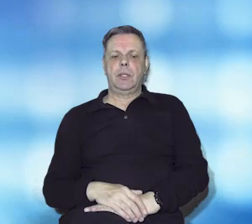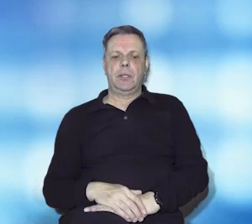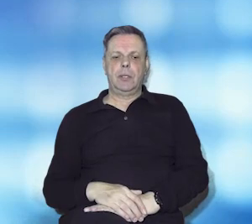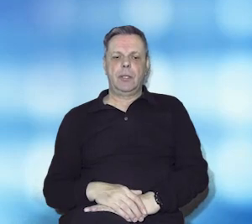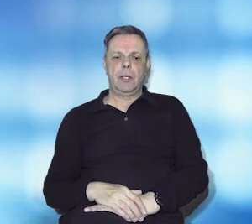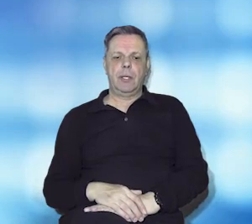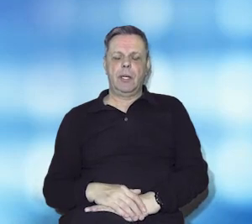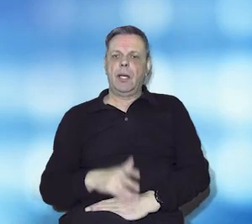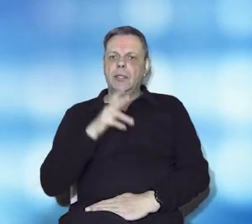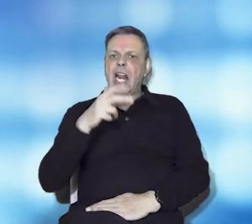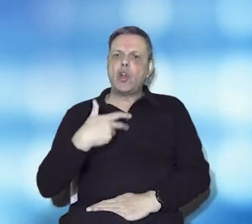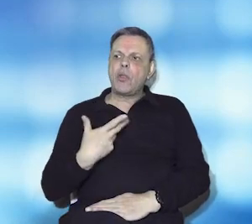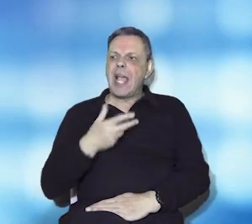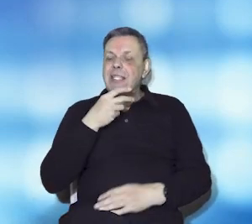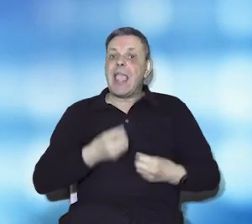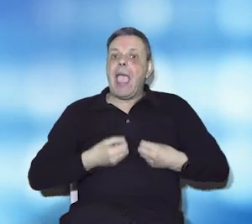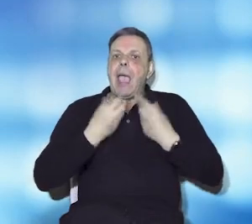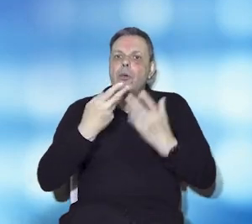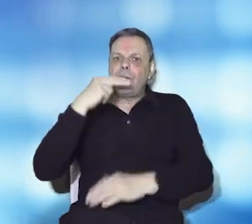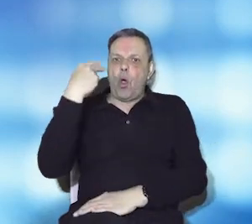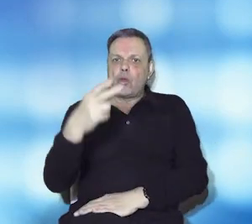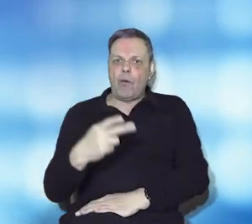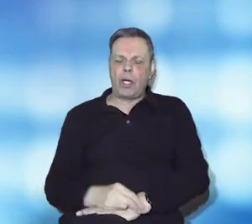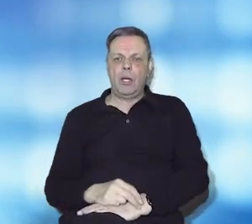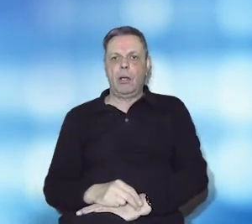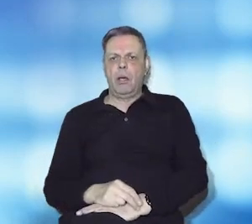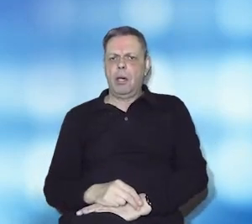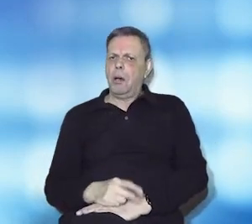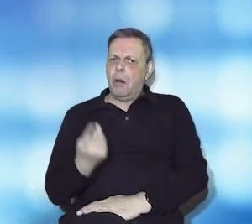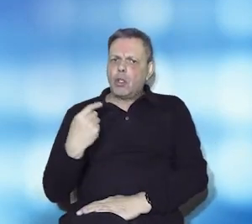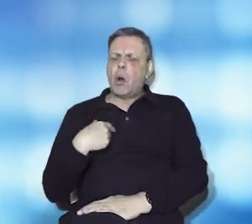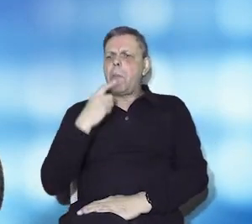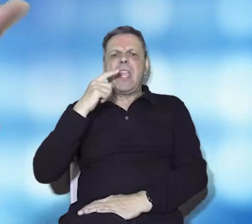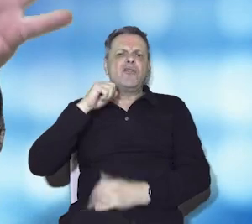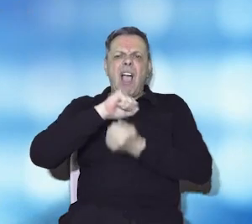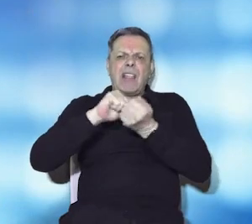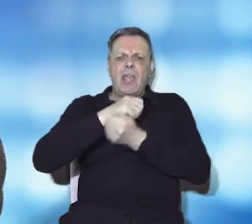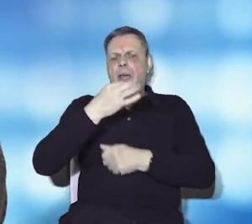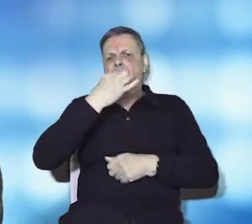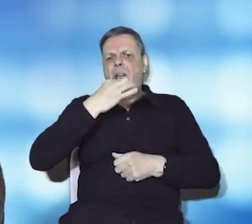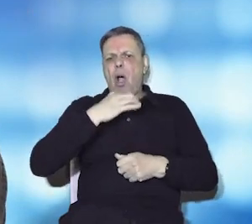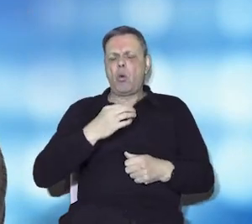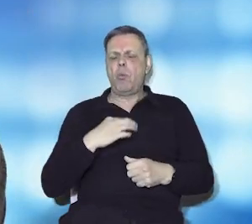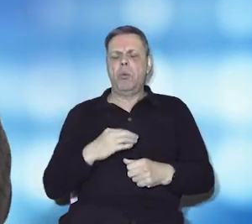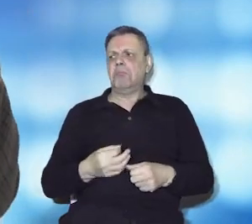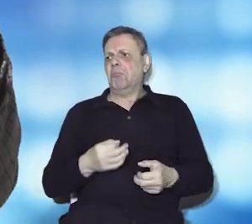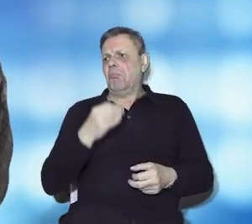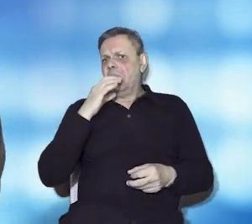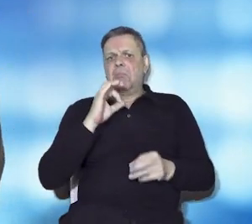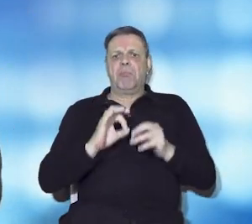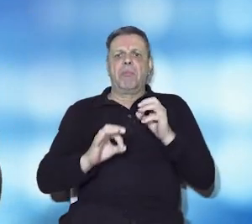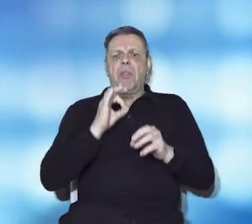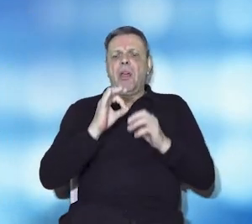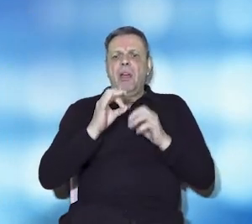traže od nas i emotivni odgovor. Da li ćemo mi žvaka žvakalice ili one kokice, kao što to često vidimo